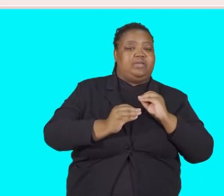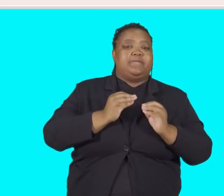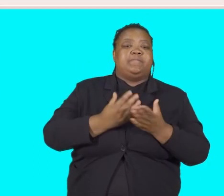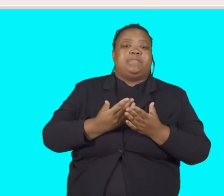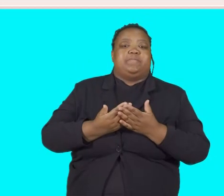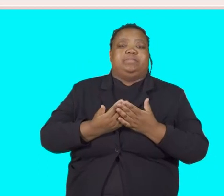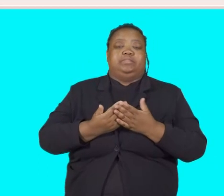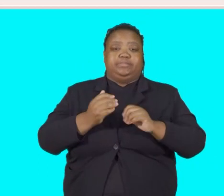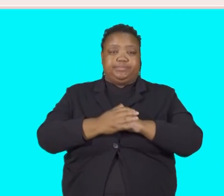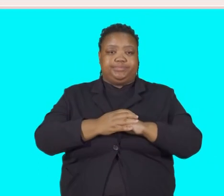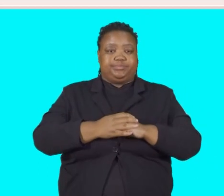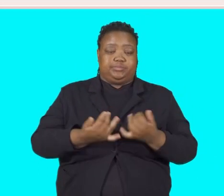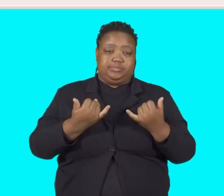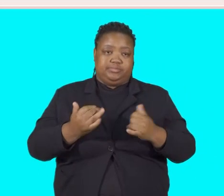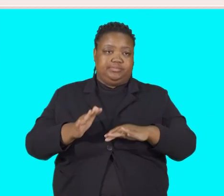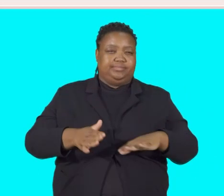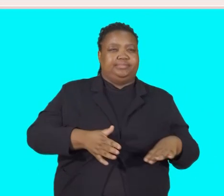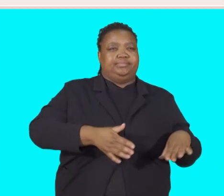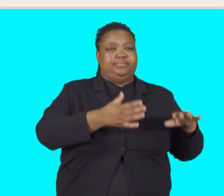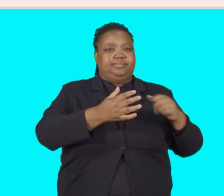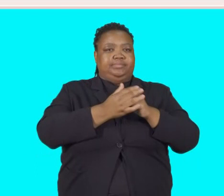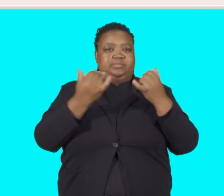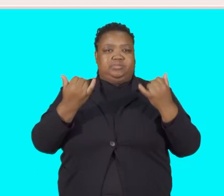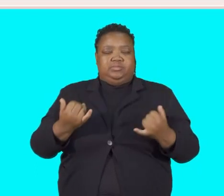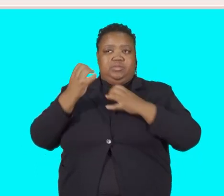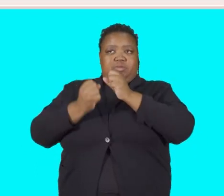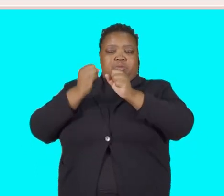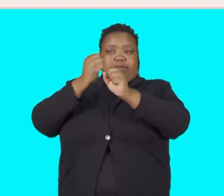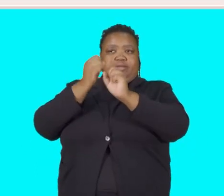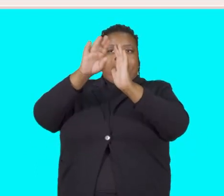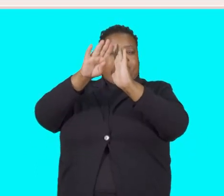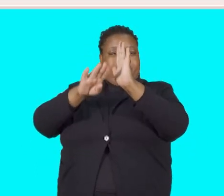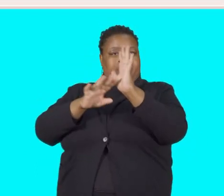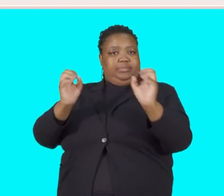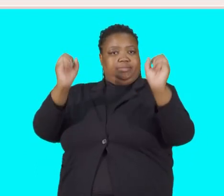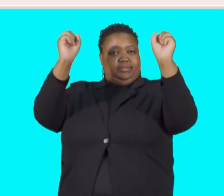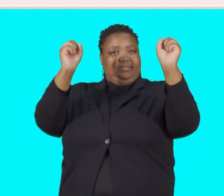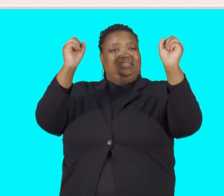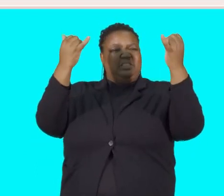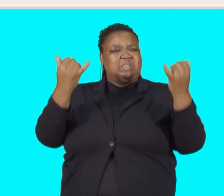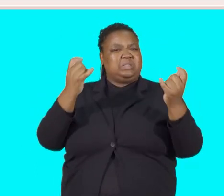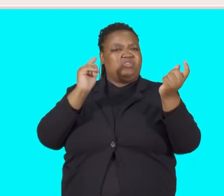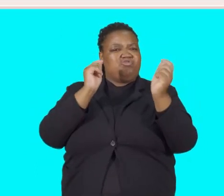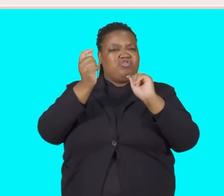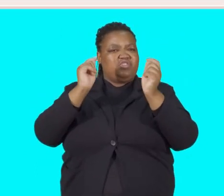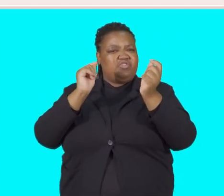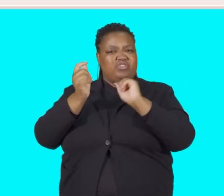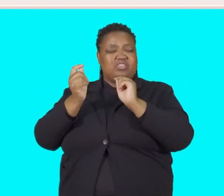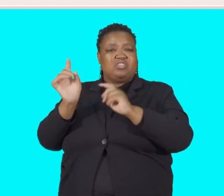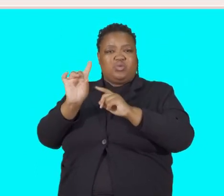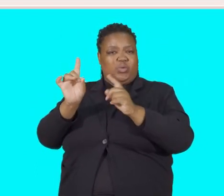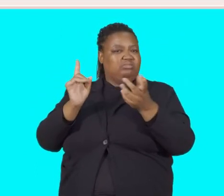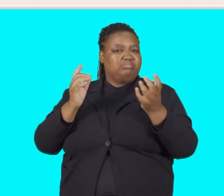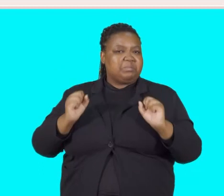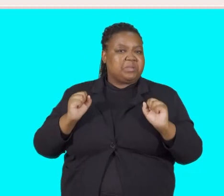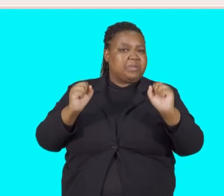Now, sizawungena ke kwizicwangciso zokufundisa zonyaka. Zintoni ezitshintshileyo? Zintoni